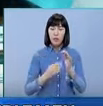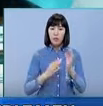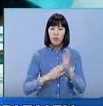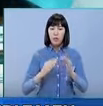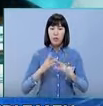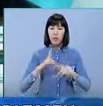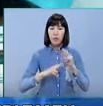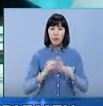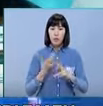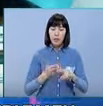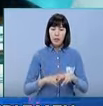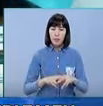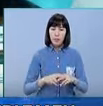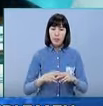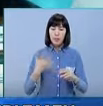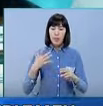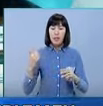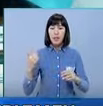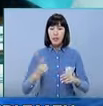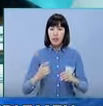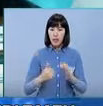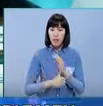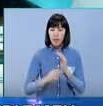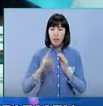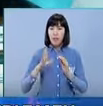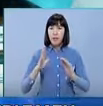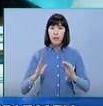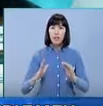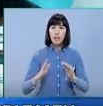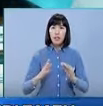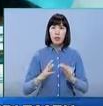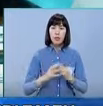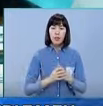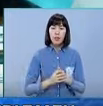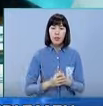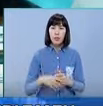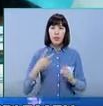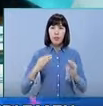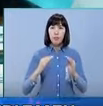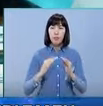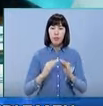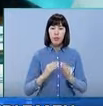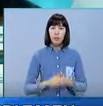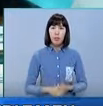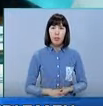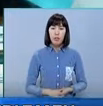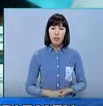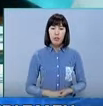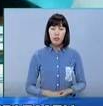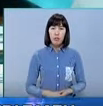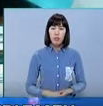деп отыр. 9 үй 5 қабатты 60 пәтерлі 9 үй. Негізі сонда 20 үй болатын болса, 1200 пәтер